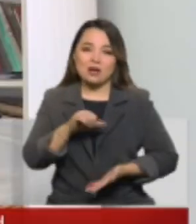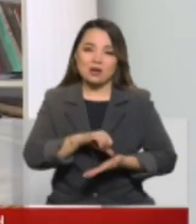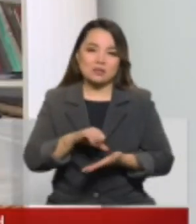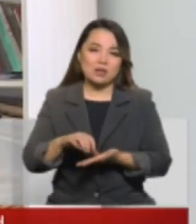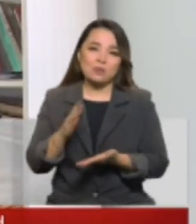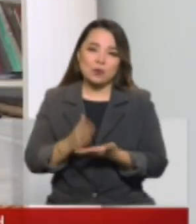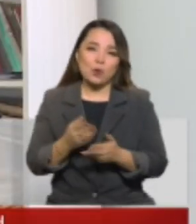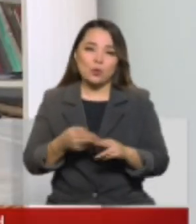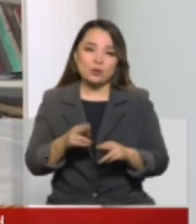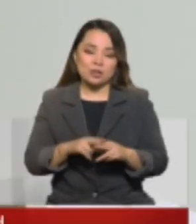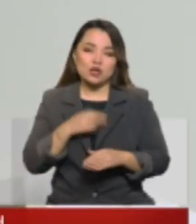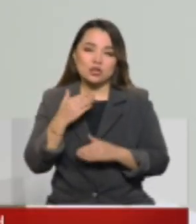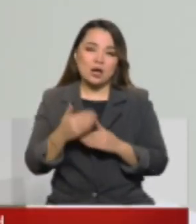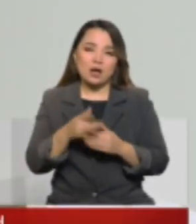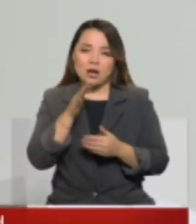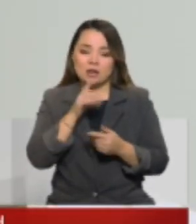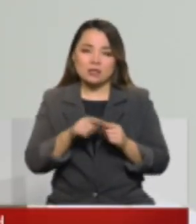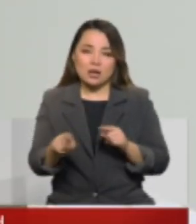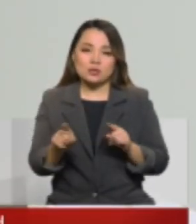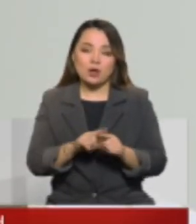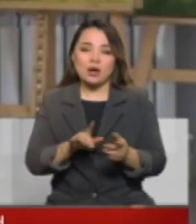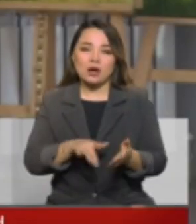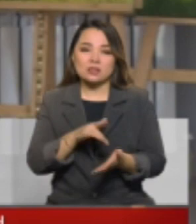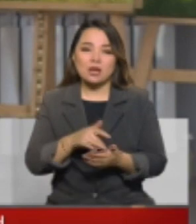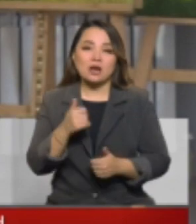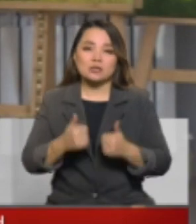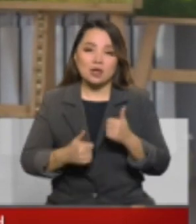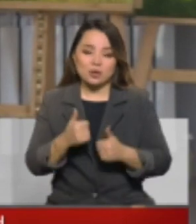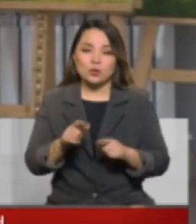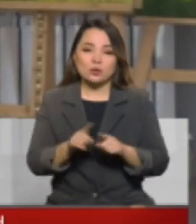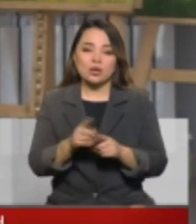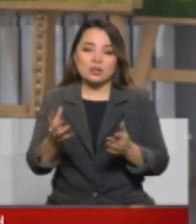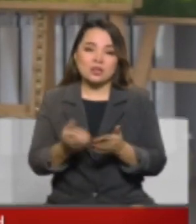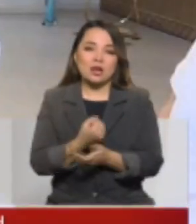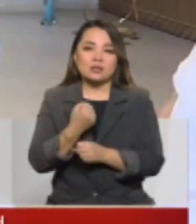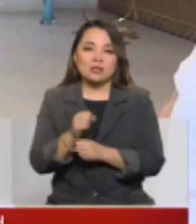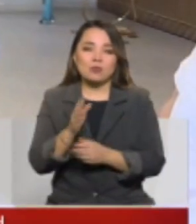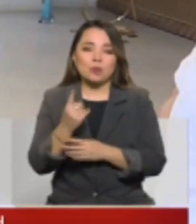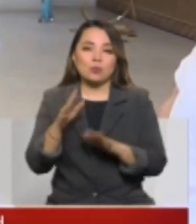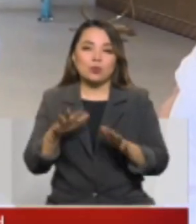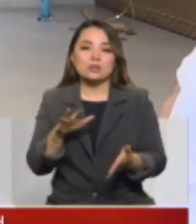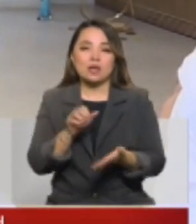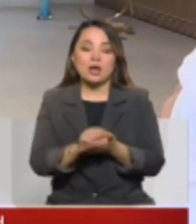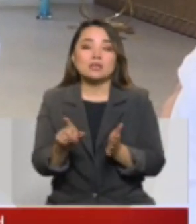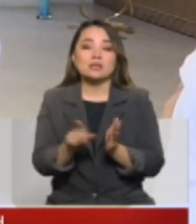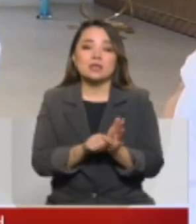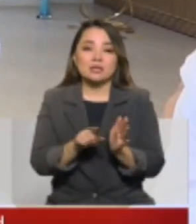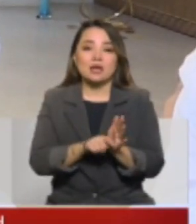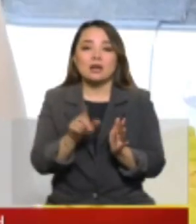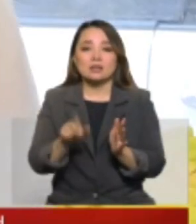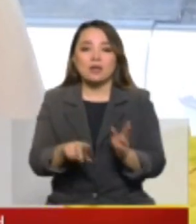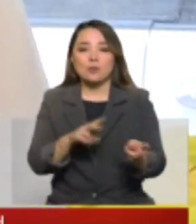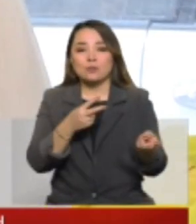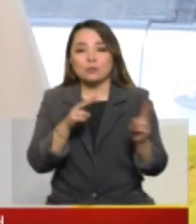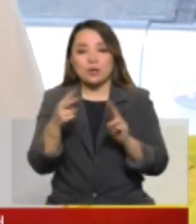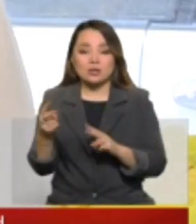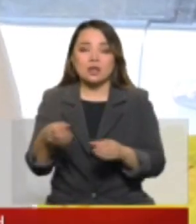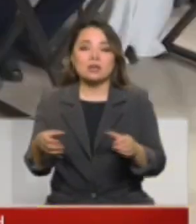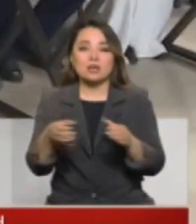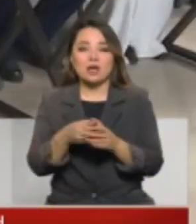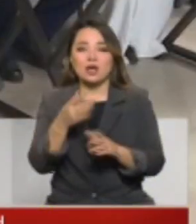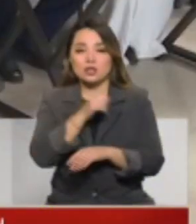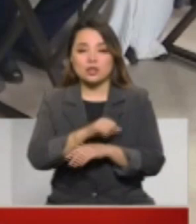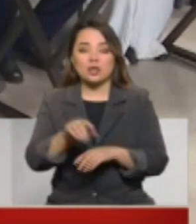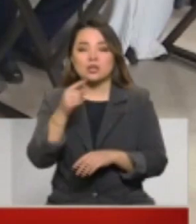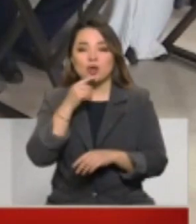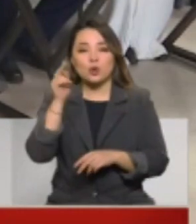жатырмыз. Осы жақын арада қалалық жарыс болып, кубикті жеңіп алдық бірінші орын. Күн сайын зейнеткерлер би билеп, суға жүзіп, шет тілінде үйреніп